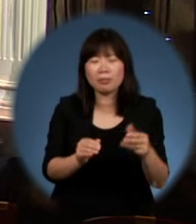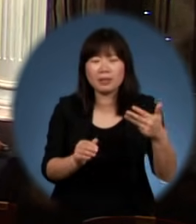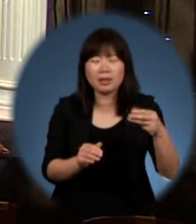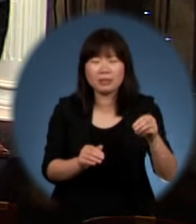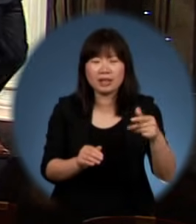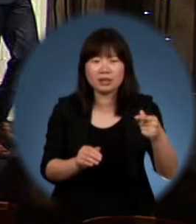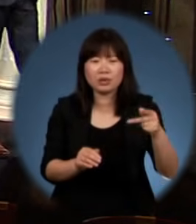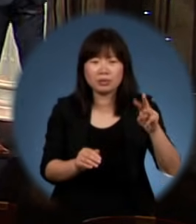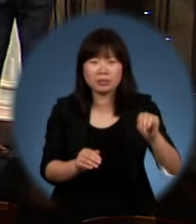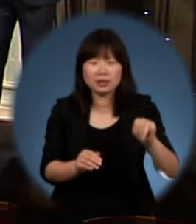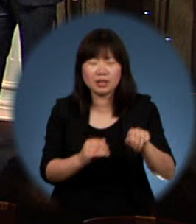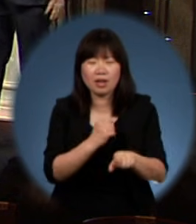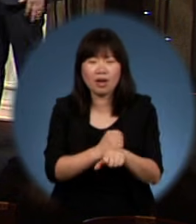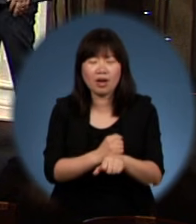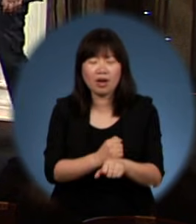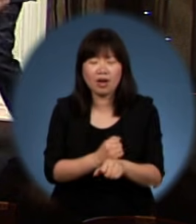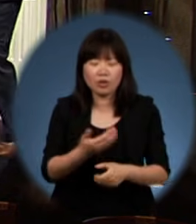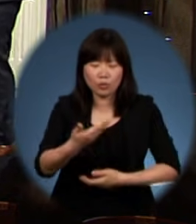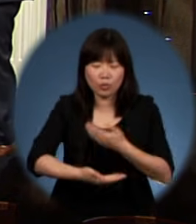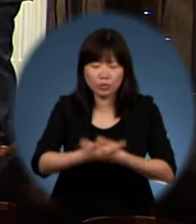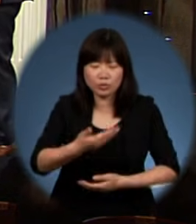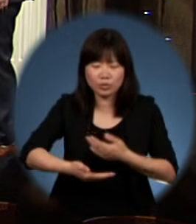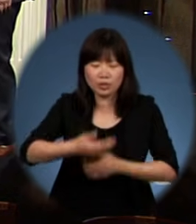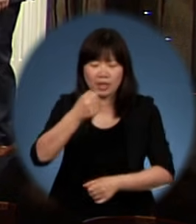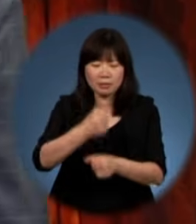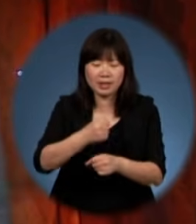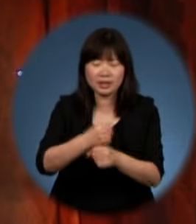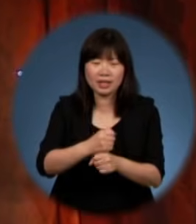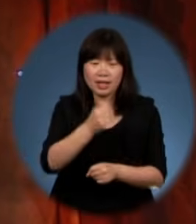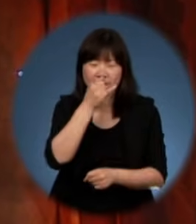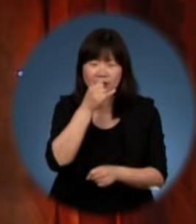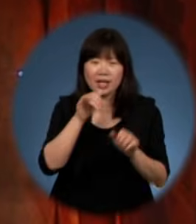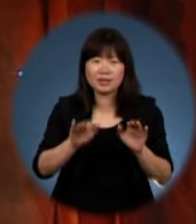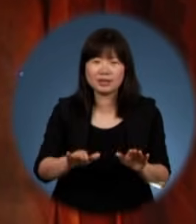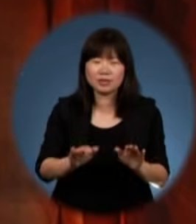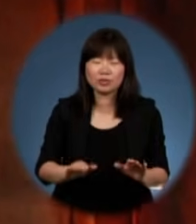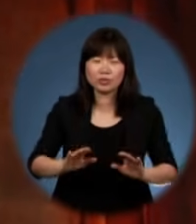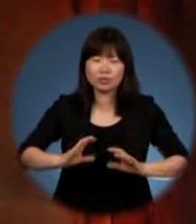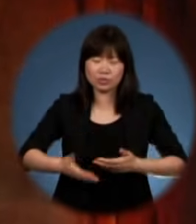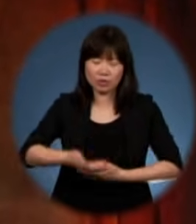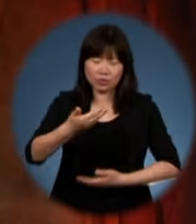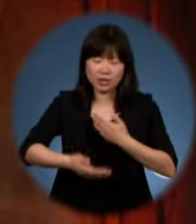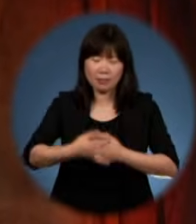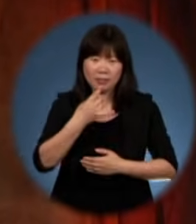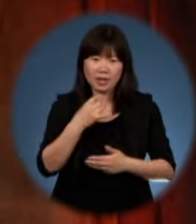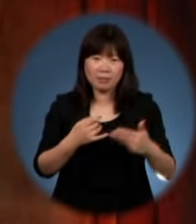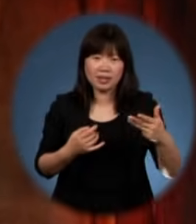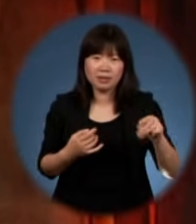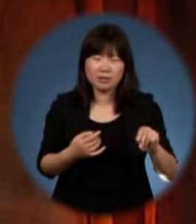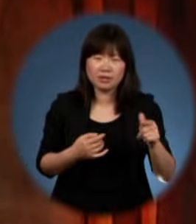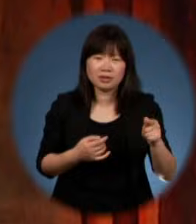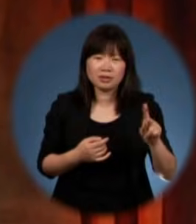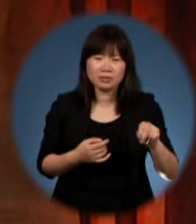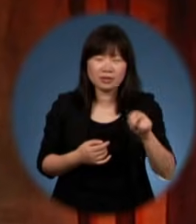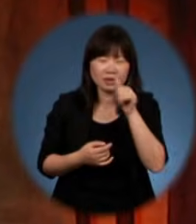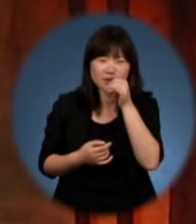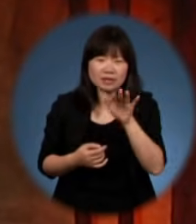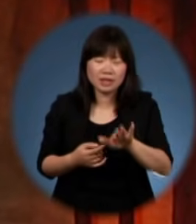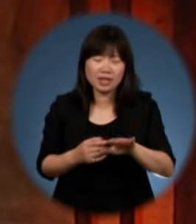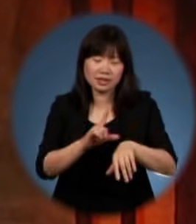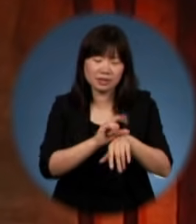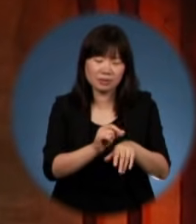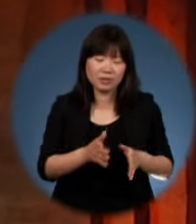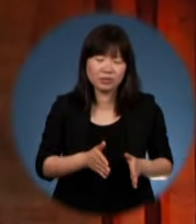길로 미트에 고속도로를 닦았습니다 사실 이는 국가 고속도로 만 8만 기르고 요 지방